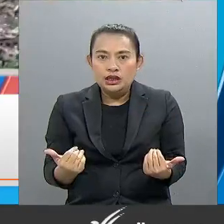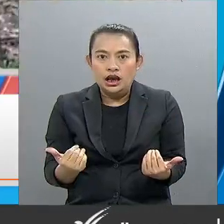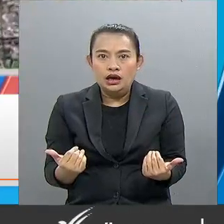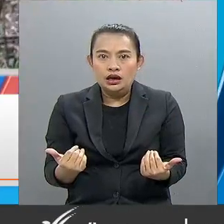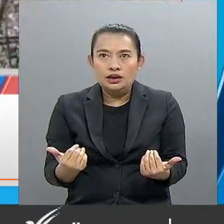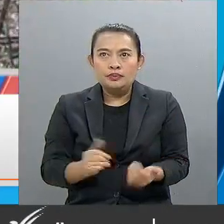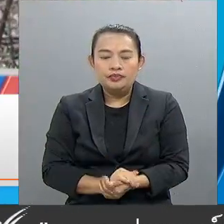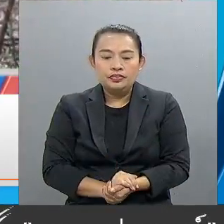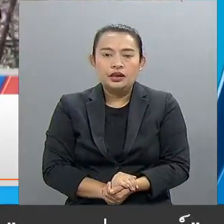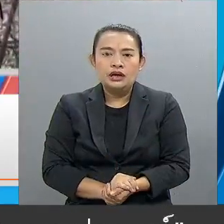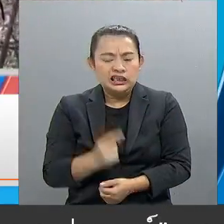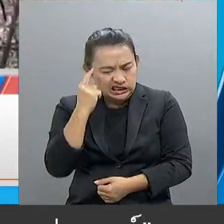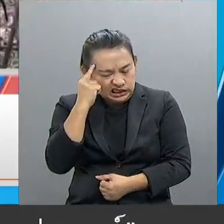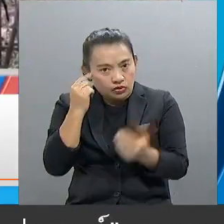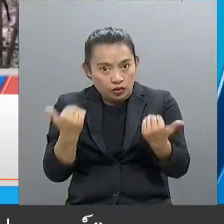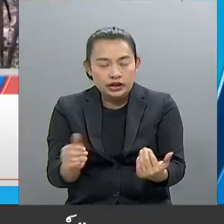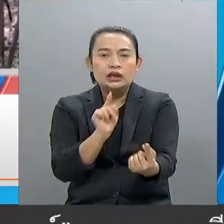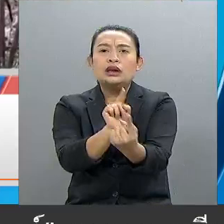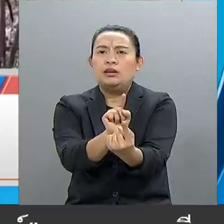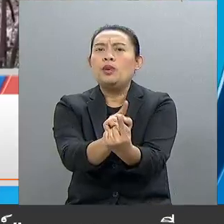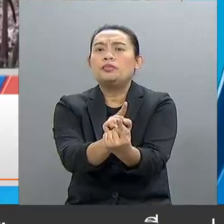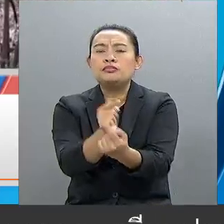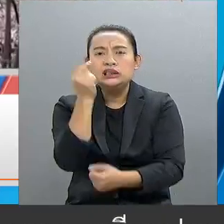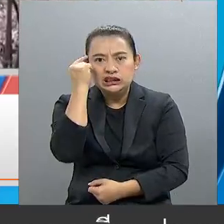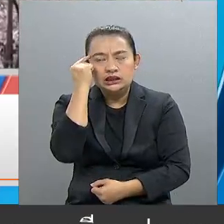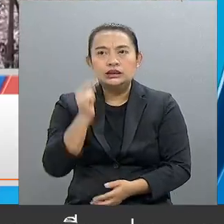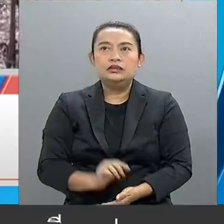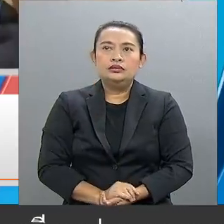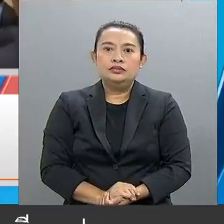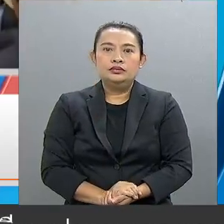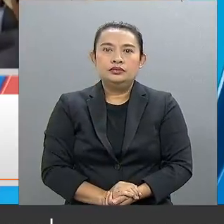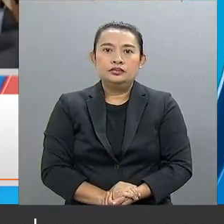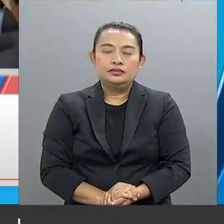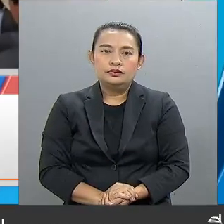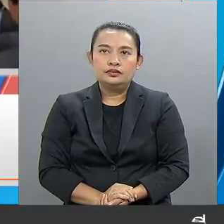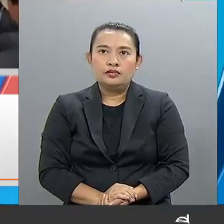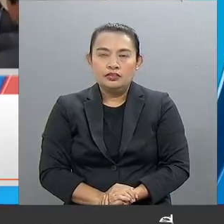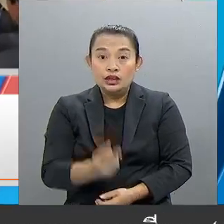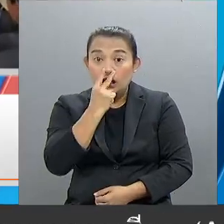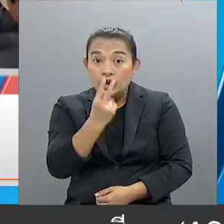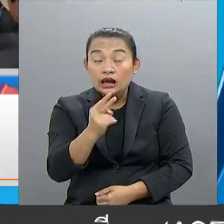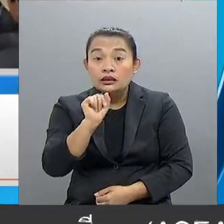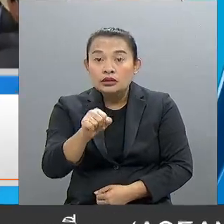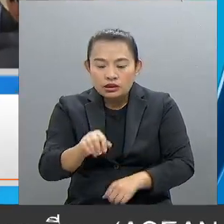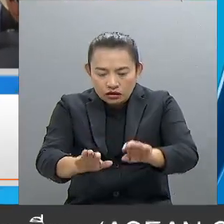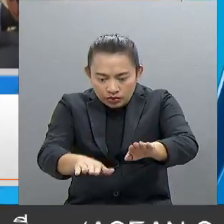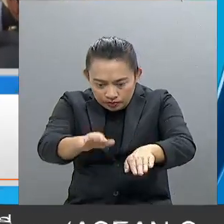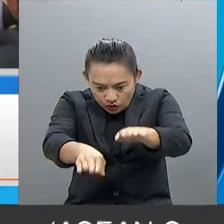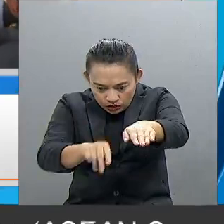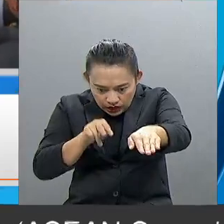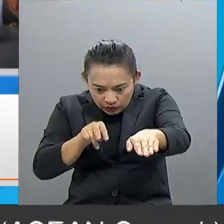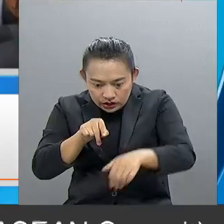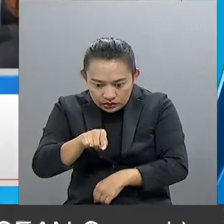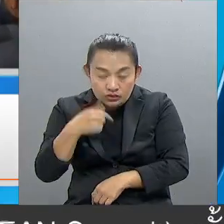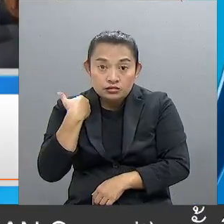ครับคุณลุงบุญมีจันแตงเงินนะครับ โอ้ค่ะค่ะคือเจอรอยเท้าน่าจะเป็นเบาะแสสำคัญนะคะ